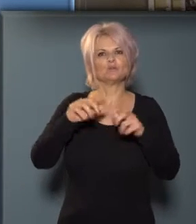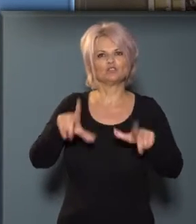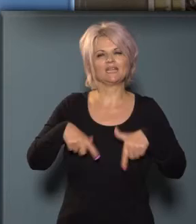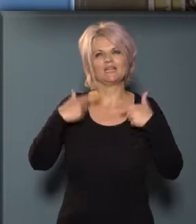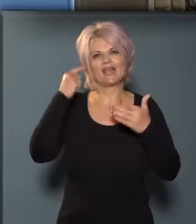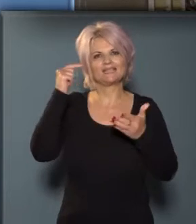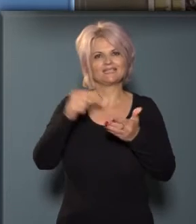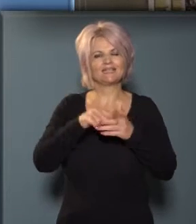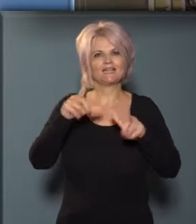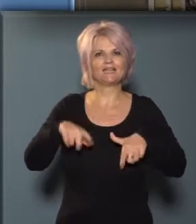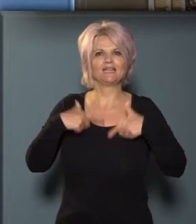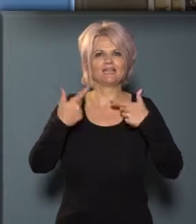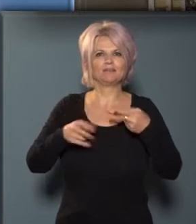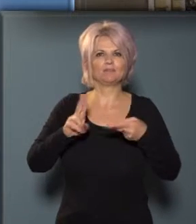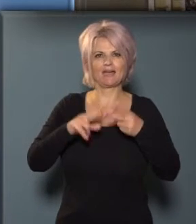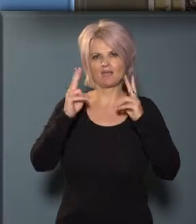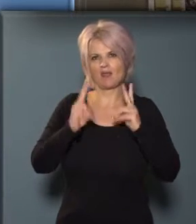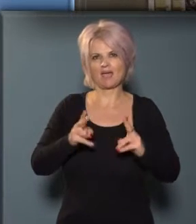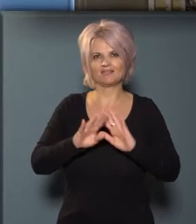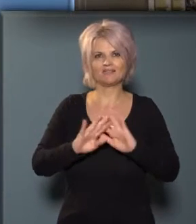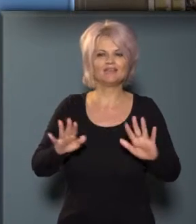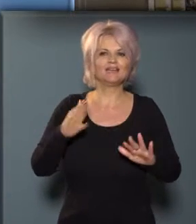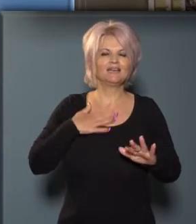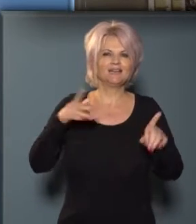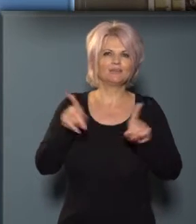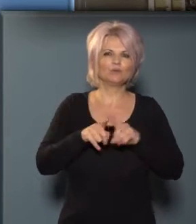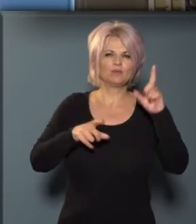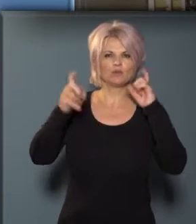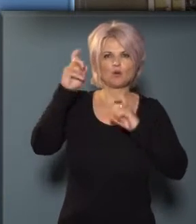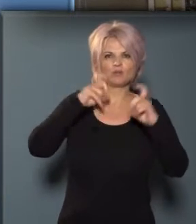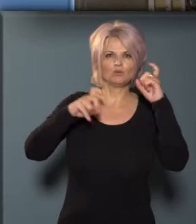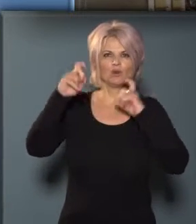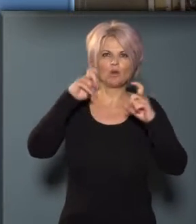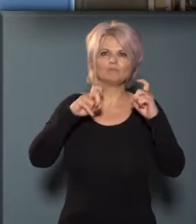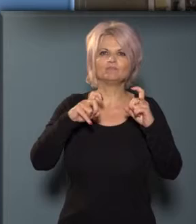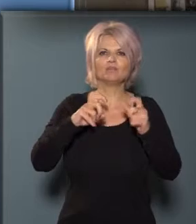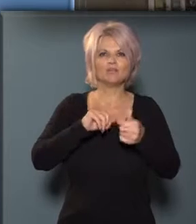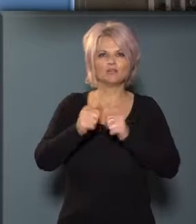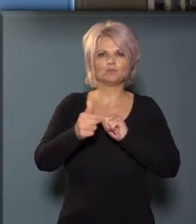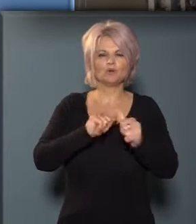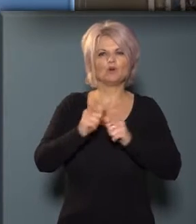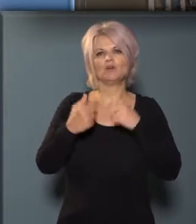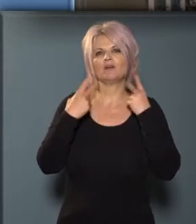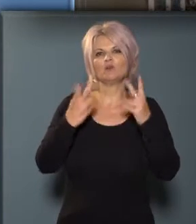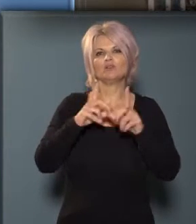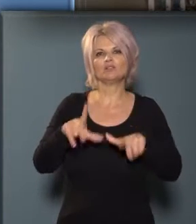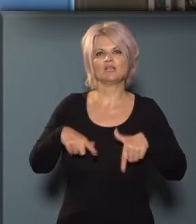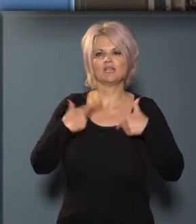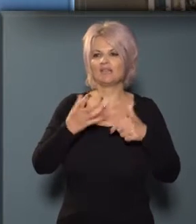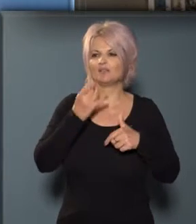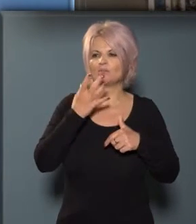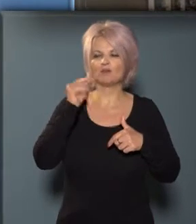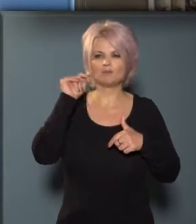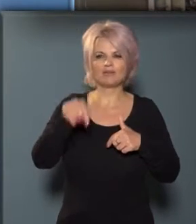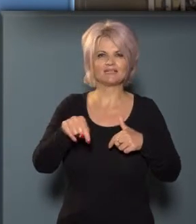életcélokat, életpályákat lehet kialakítani. Úgyhogy én úgy gondolom, hogy a sport az egy meghatározó az életünknek, és hát egyre jobban ezt